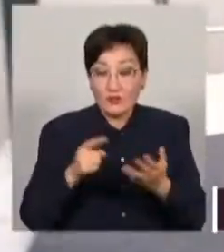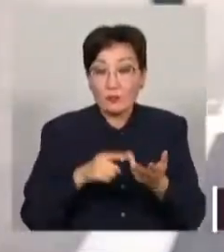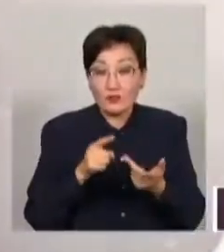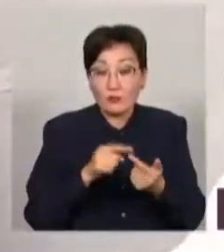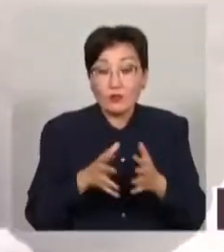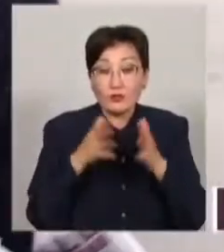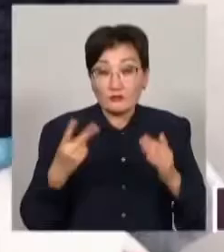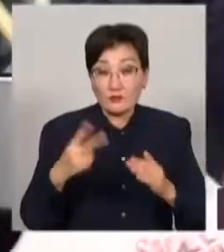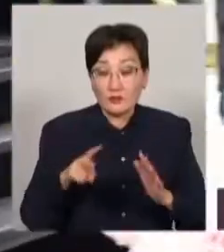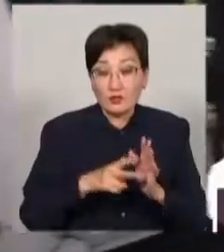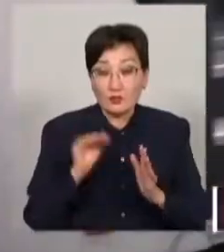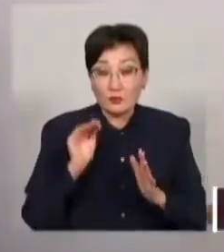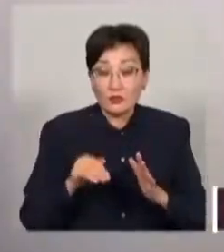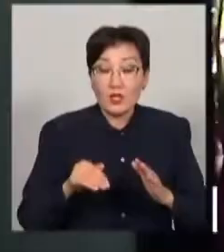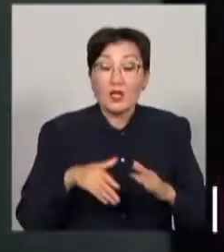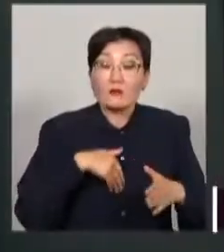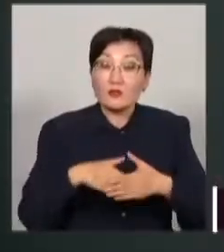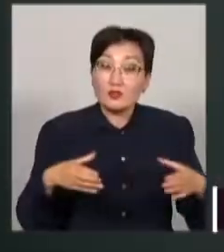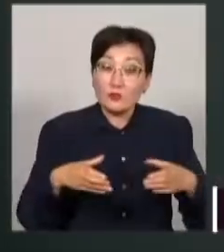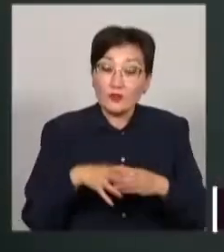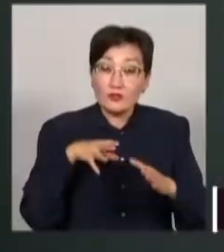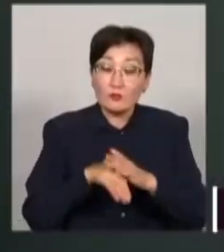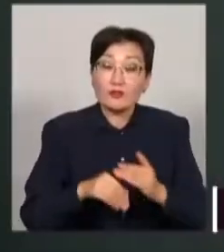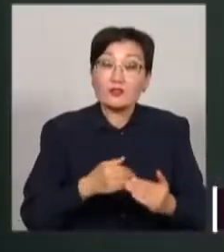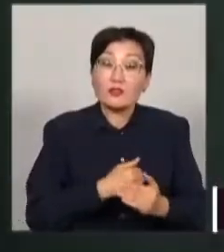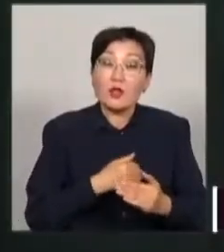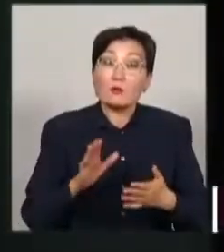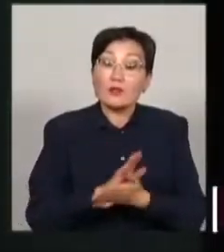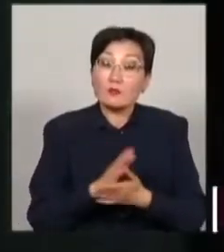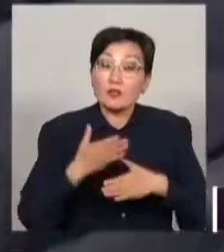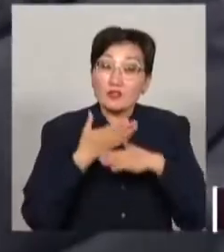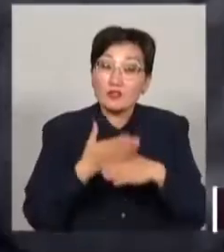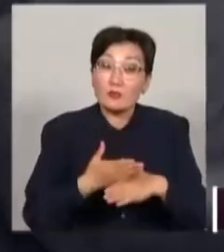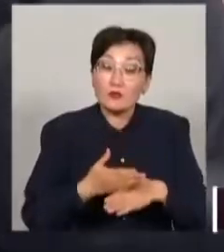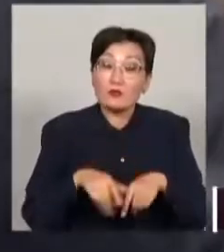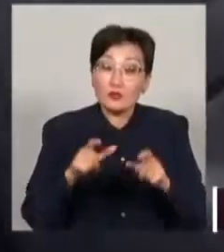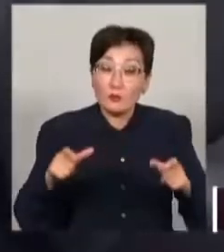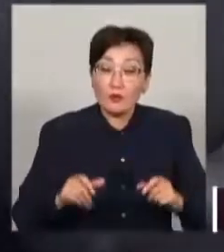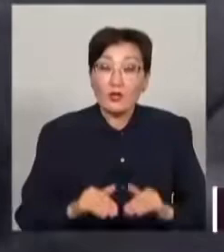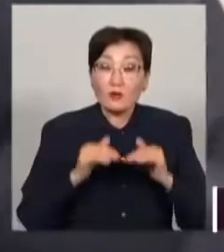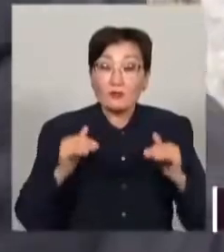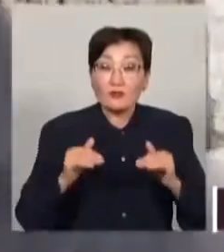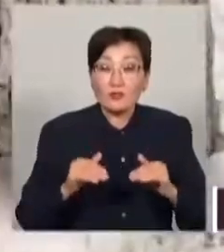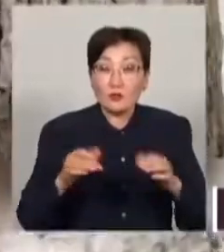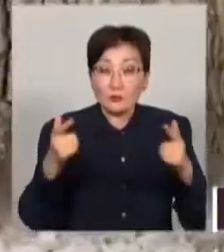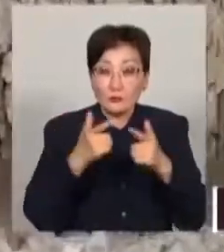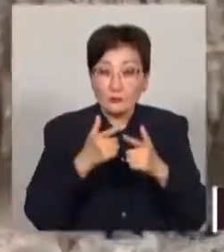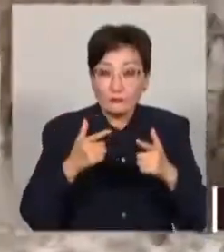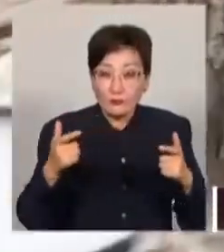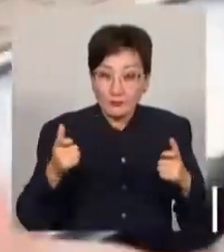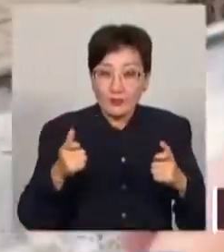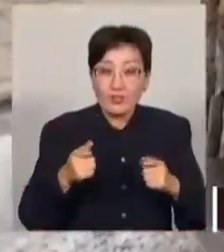насчитывается больше 27 тысяч добровольцев. Число желающих безвозмездно помогать нуждающимся выросло с момента объявления